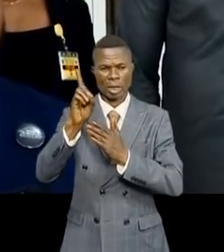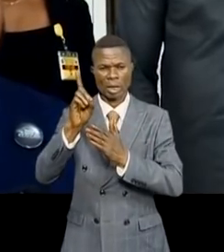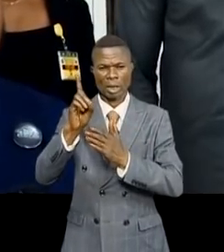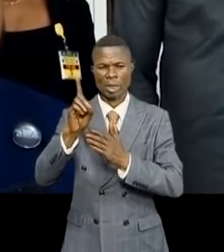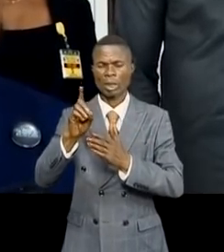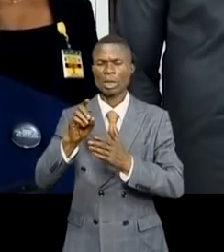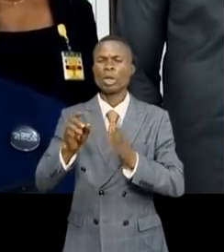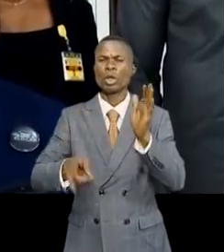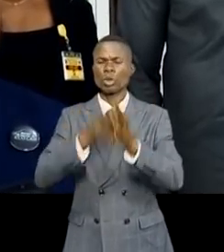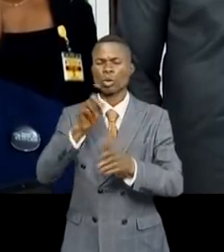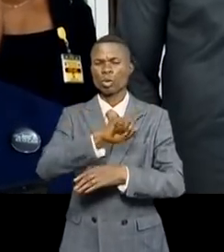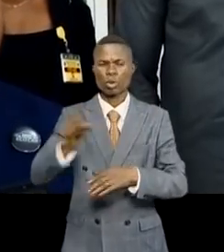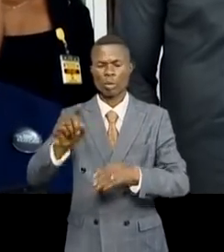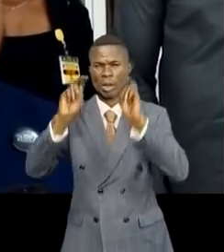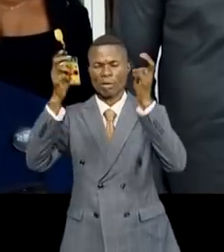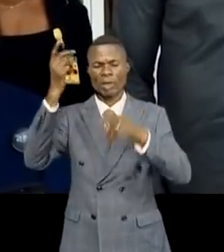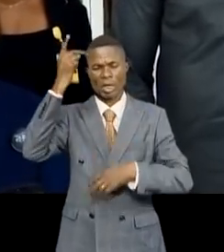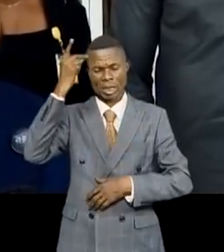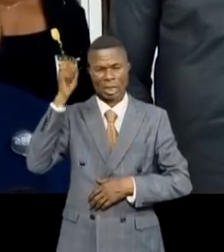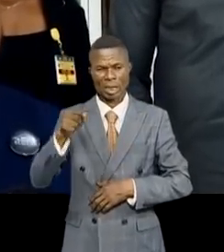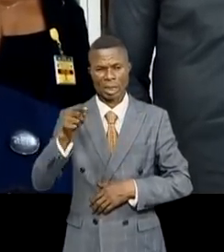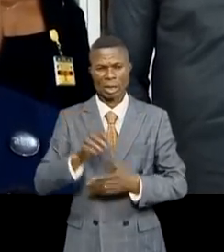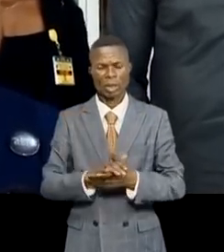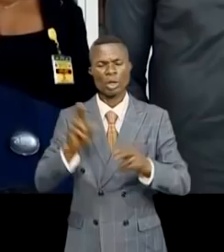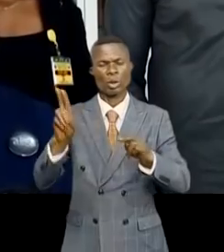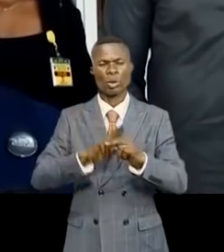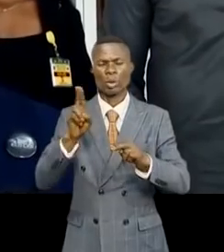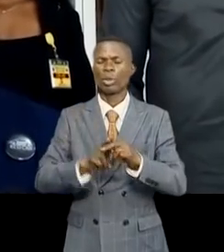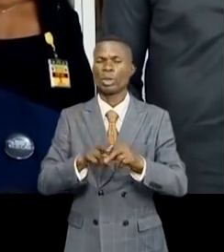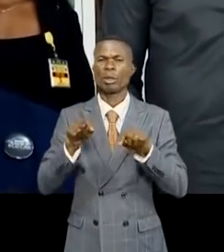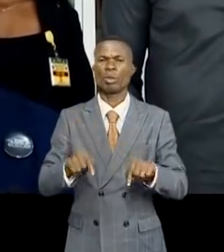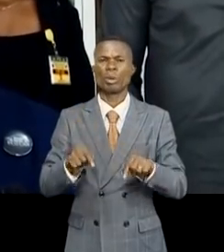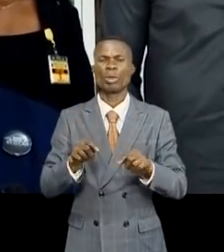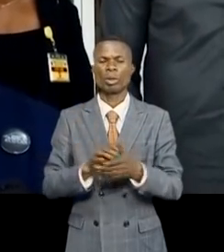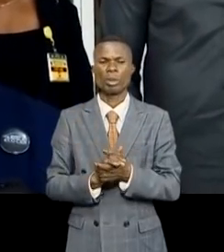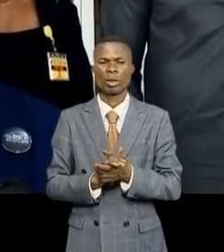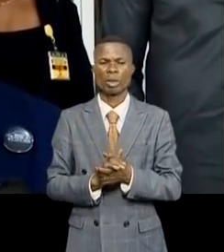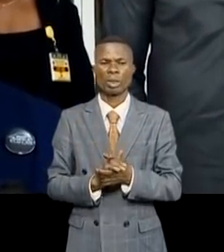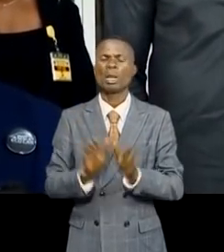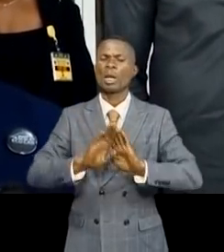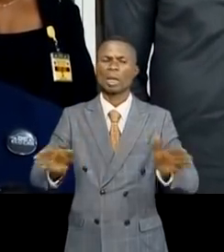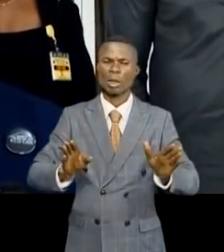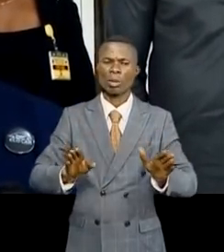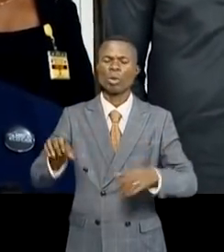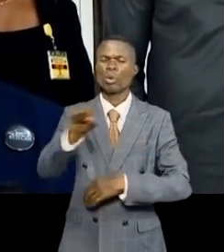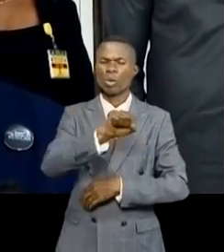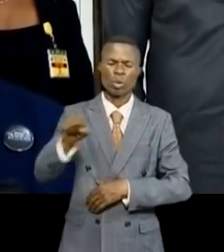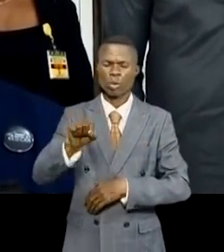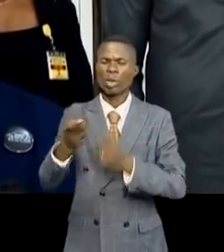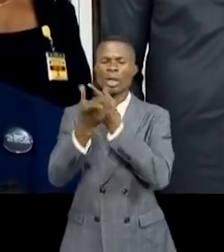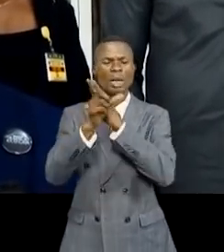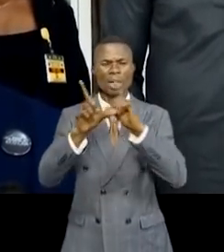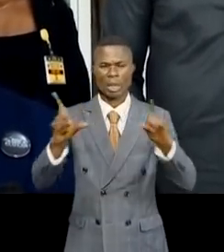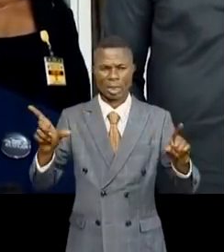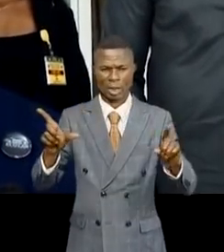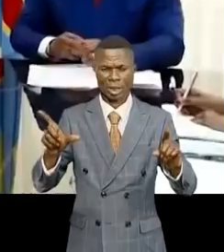12 véhicules qui circulent dans la ville de Kinshasa via une application ou un WhatsApp book. Vous êtes capable de commander un véhicule électrique et circuler dans